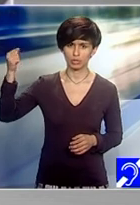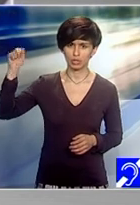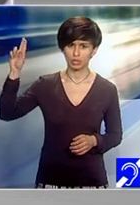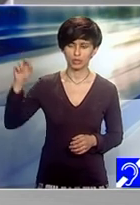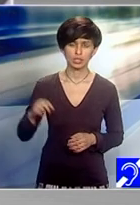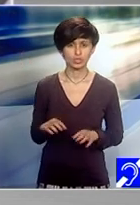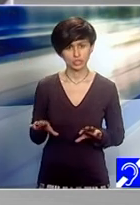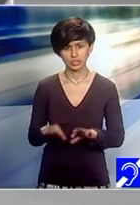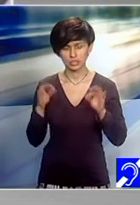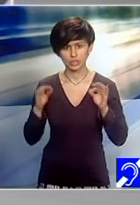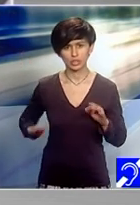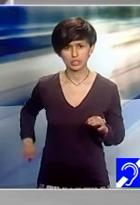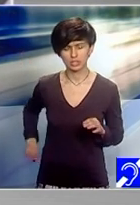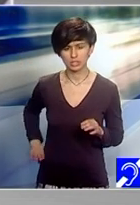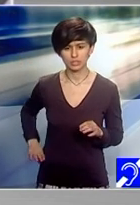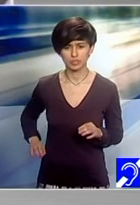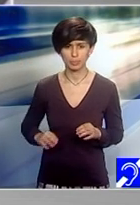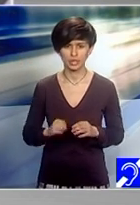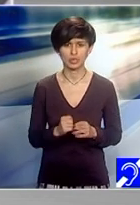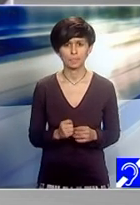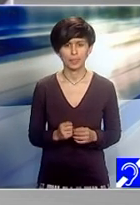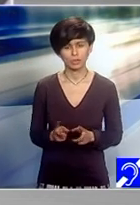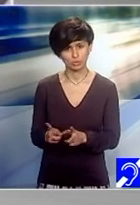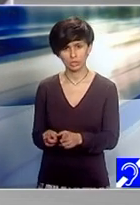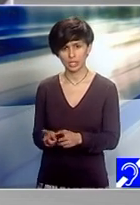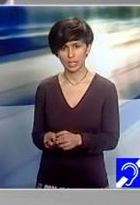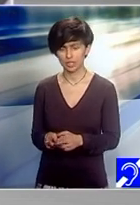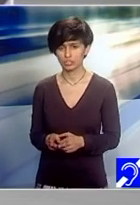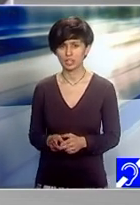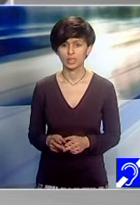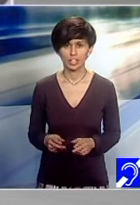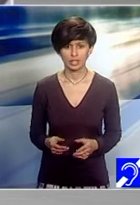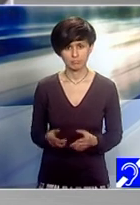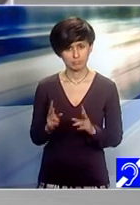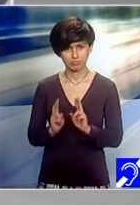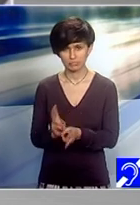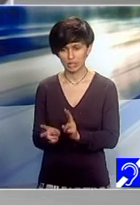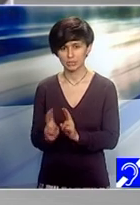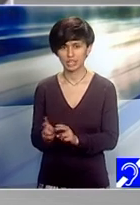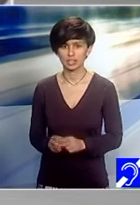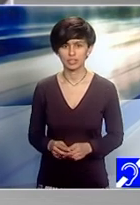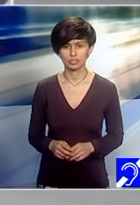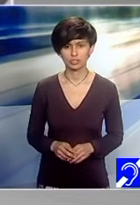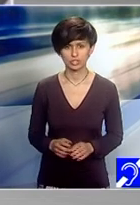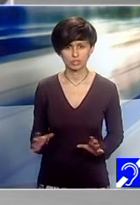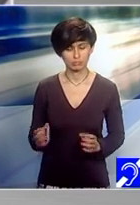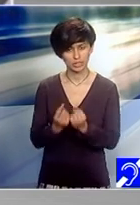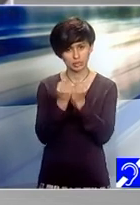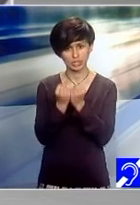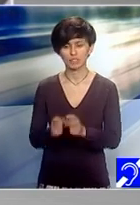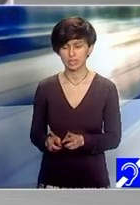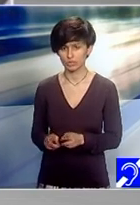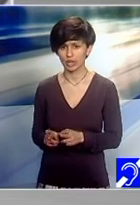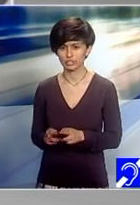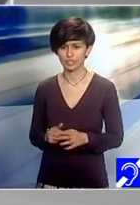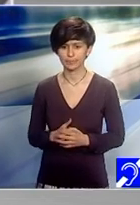cu leziuni precursorii cancerului, femei care au fost tratate și în felul ăsta au scăpat de un cancer invaziv. Practic sunt femei a